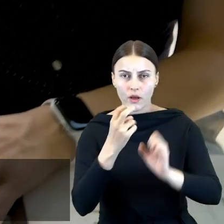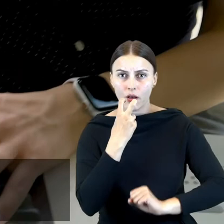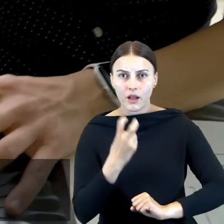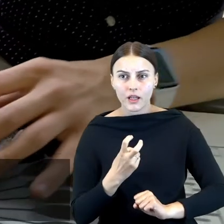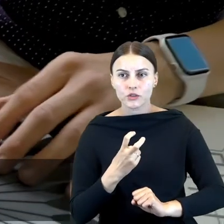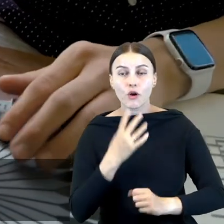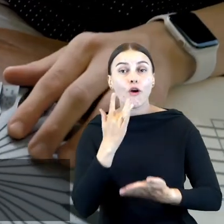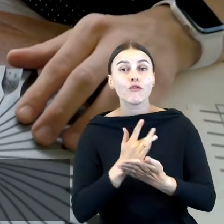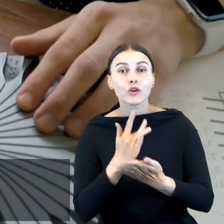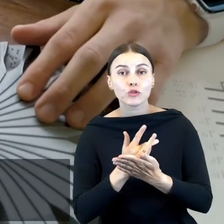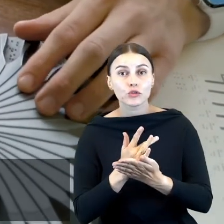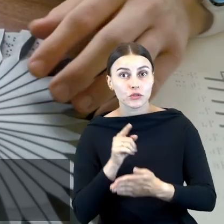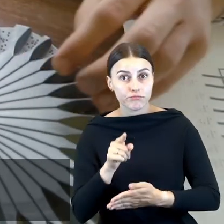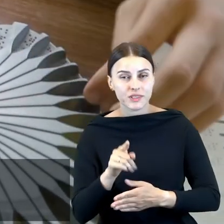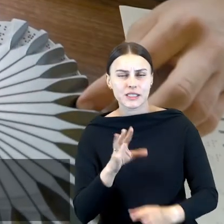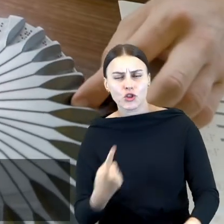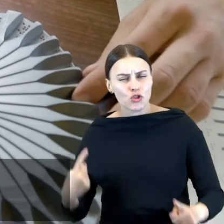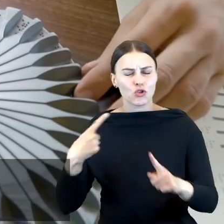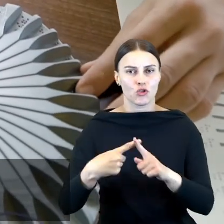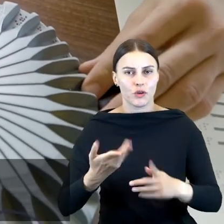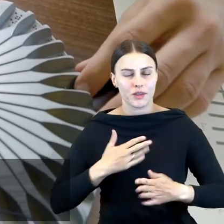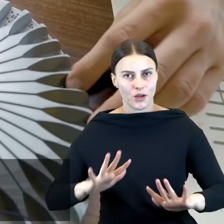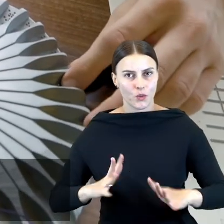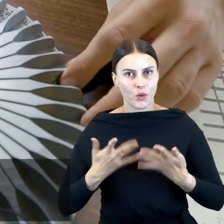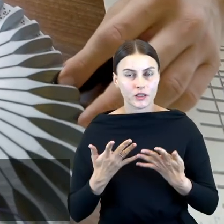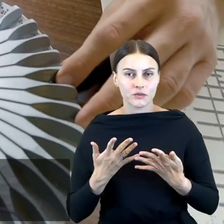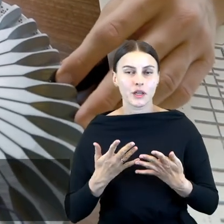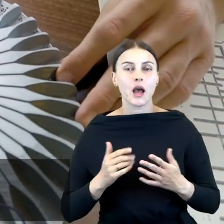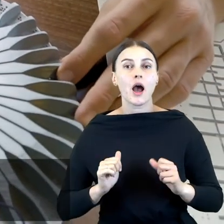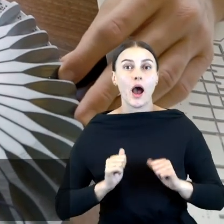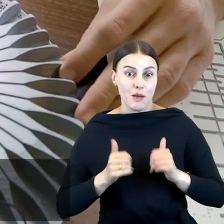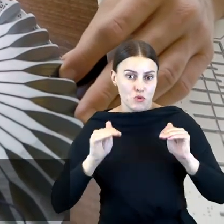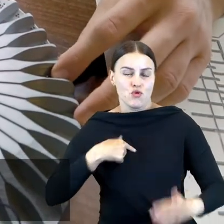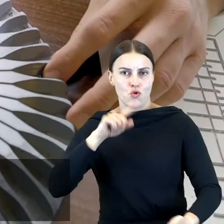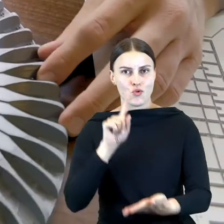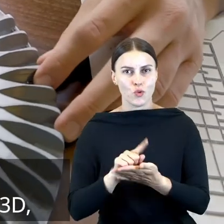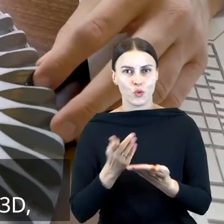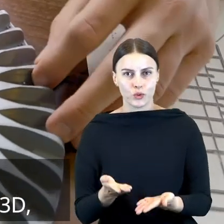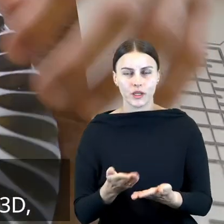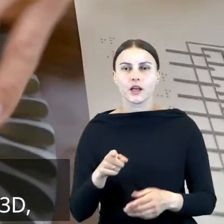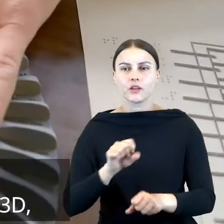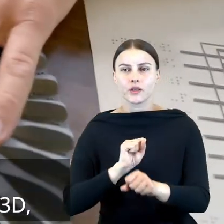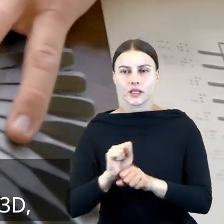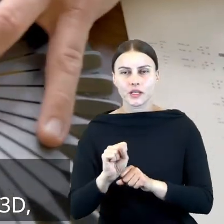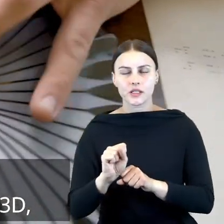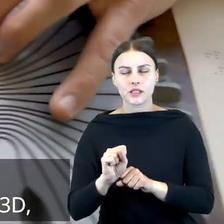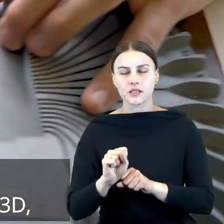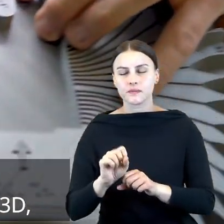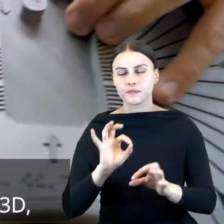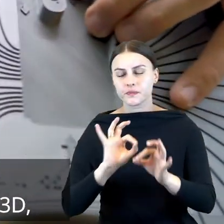elektroniczny przy wykorzystaniu dodatkowych ułatwień, tak żeby to było w ogóle możliwe. Tu